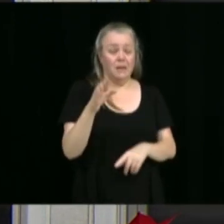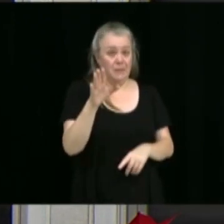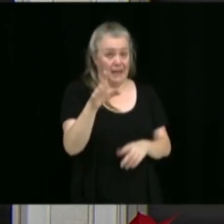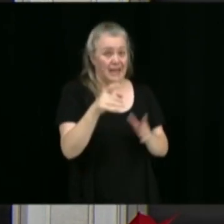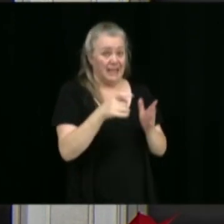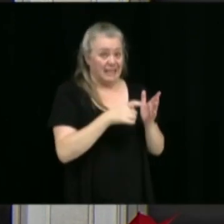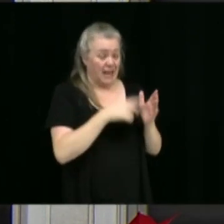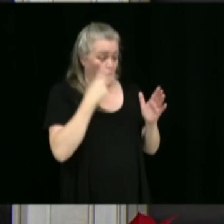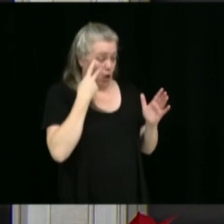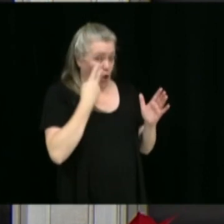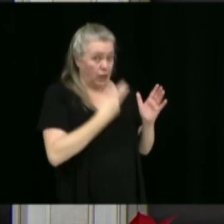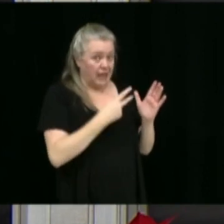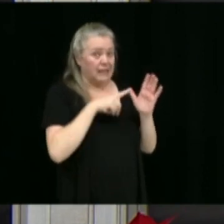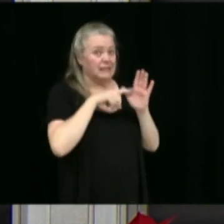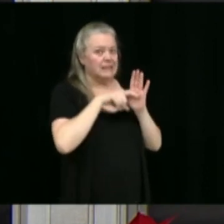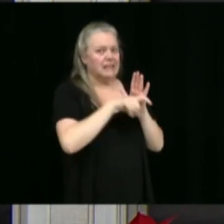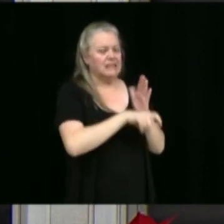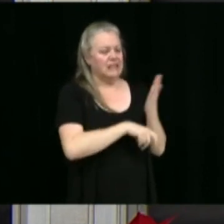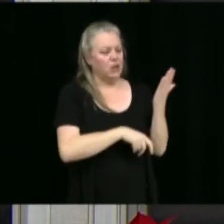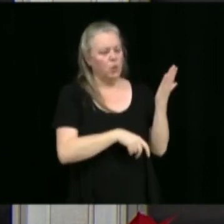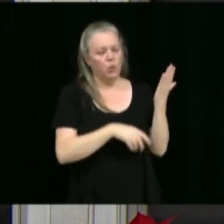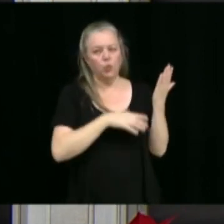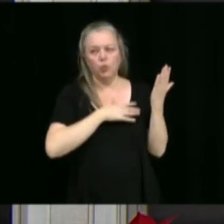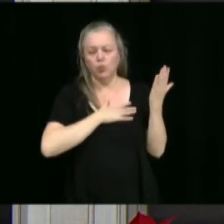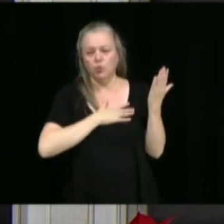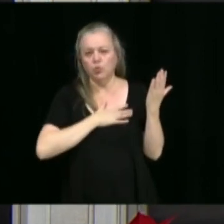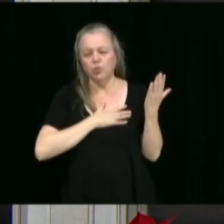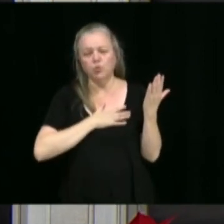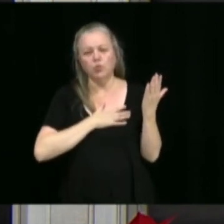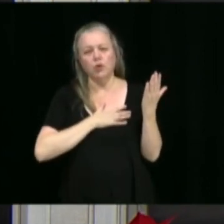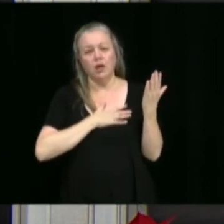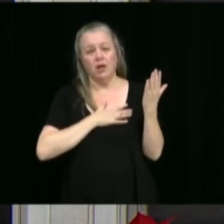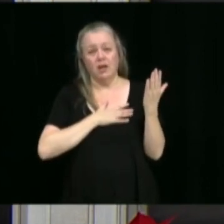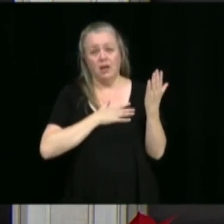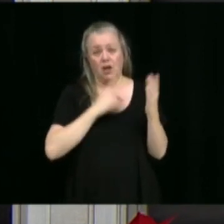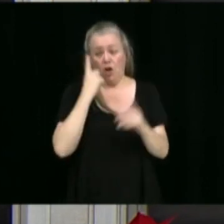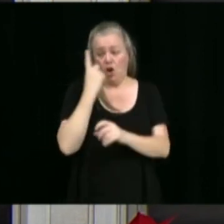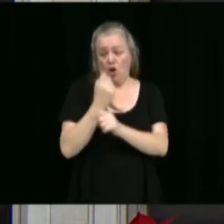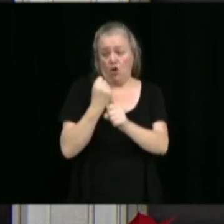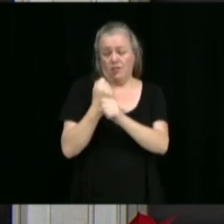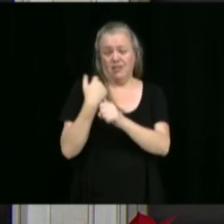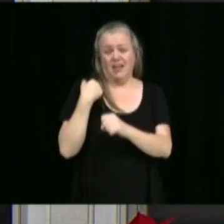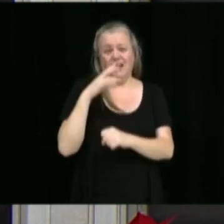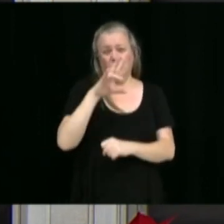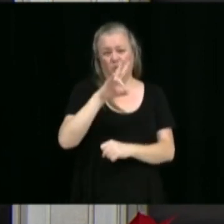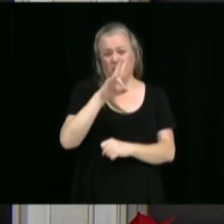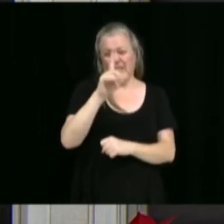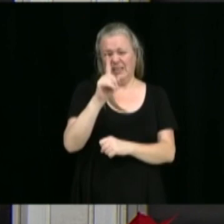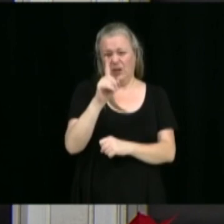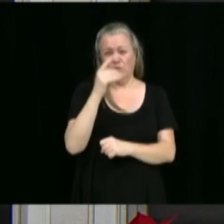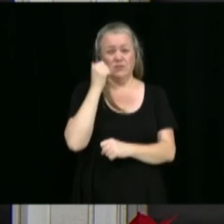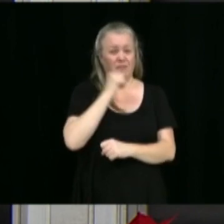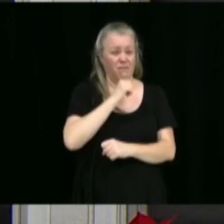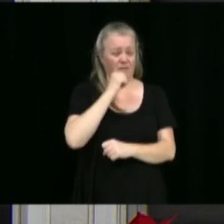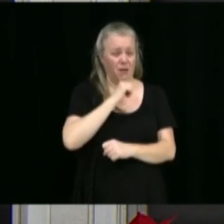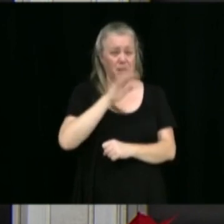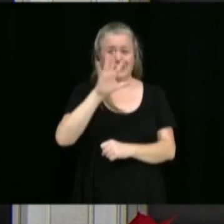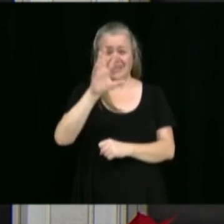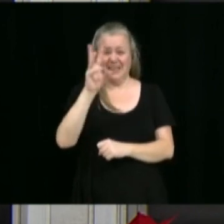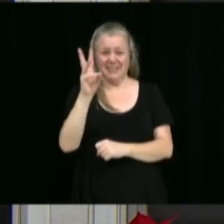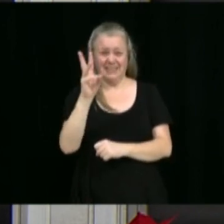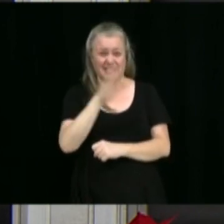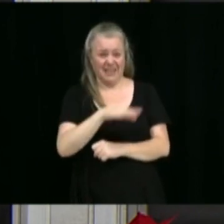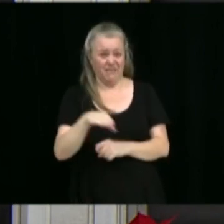lorsqu'on s'y attarde. Au cours de la dernière année, c'est 71 femmes et 56 enfants ici